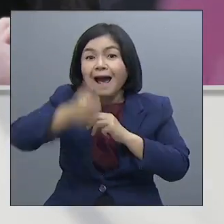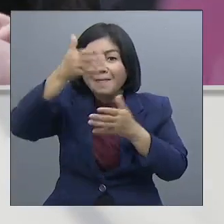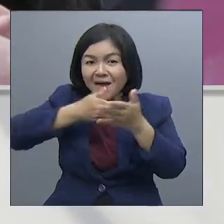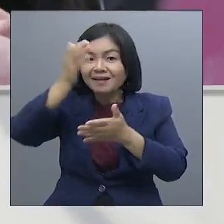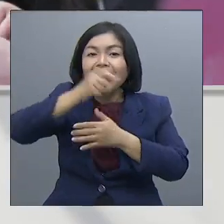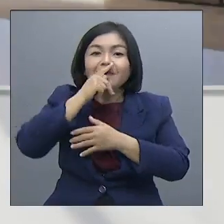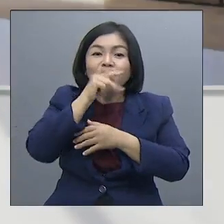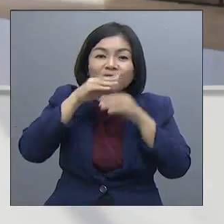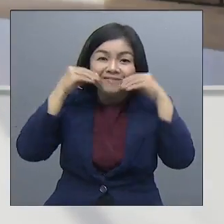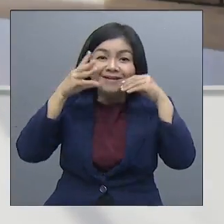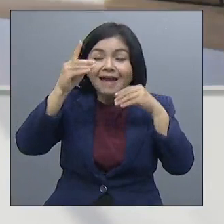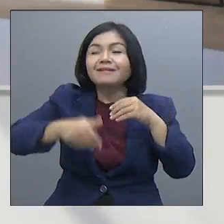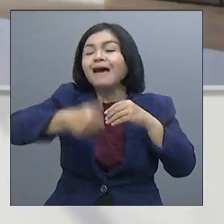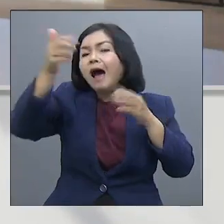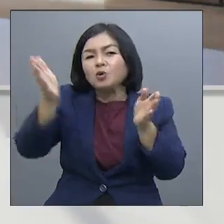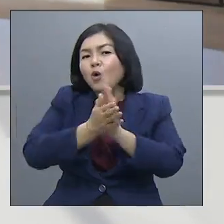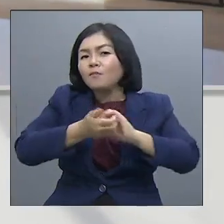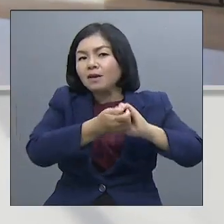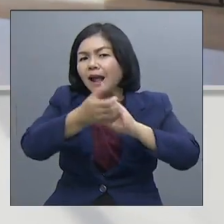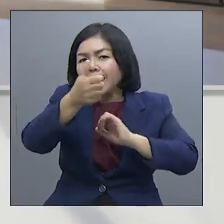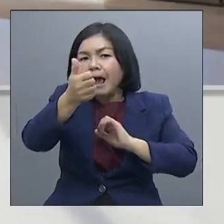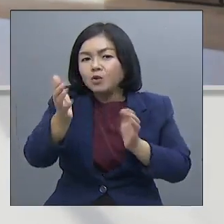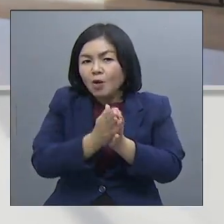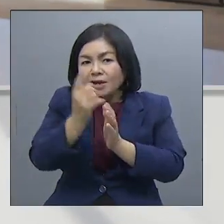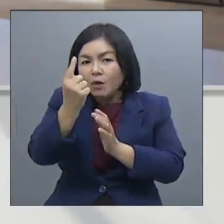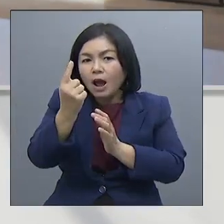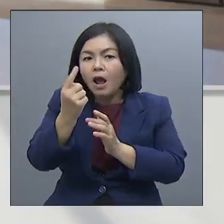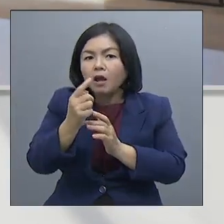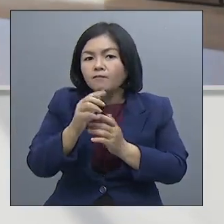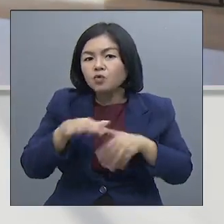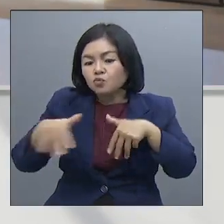กับ Dtac ค่ะนี่เป็นอีกหนึ่งหนทางที่ถูกติดตามนะคะ